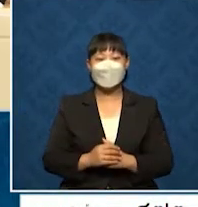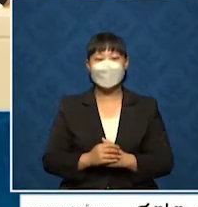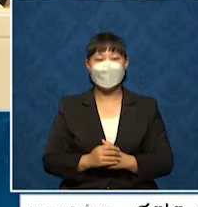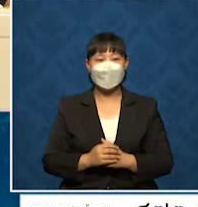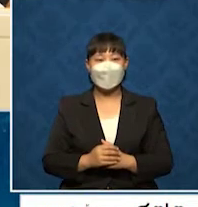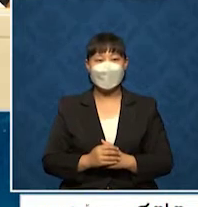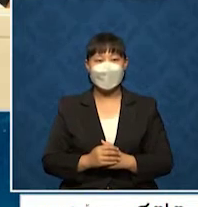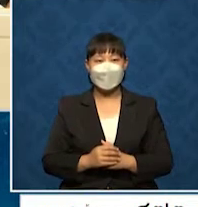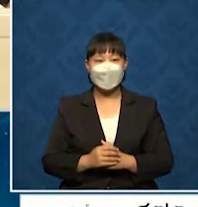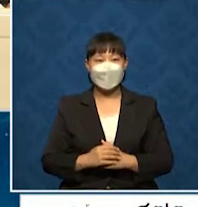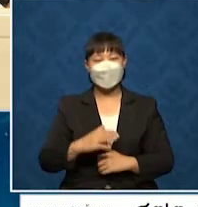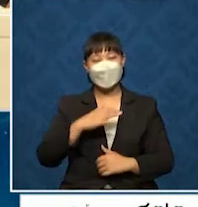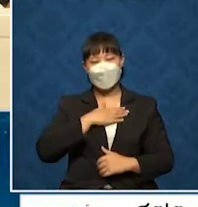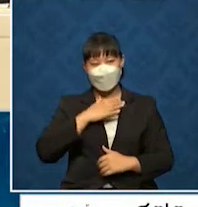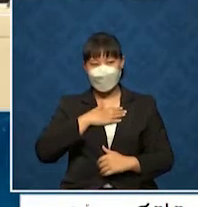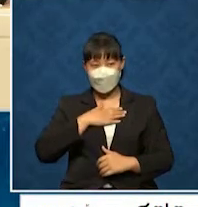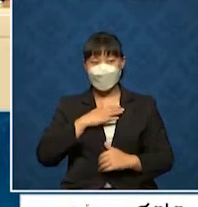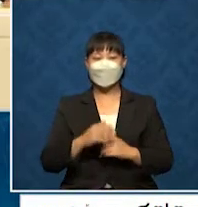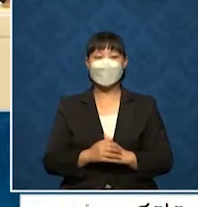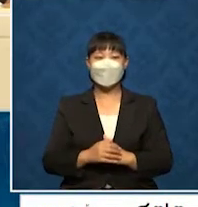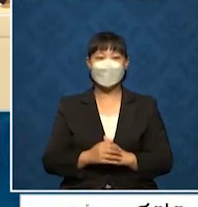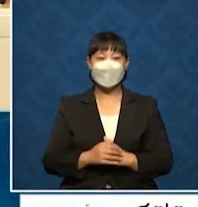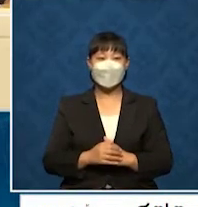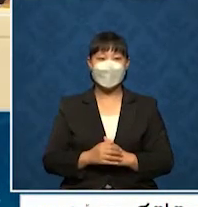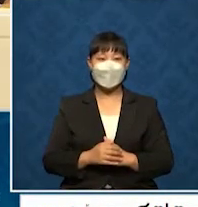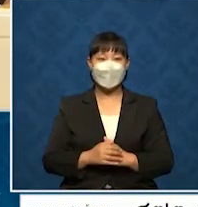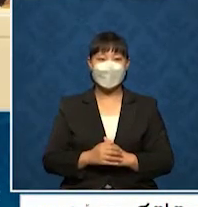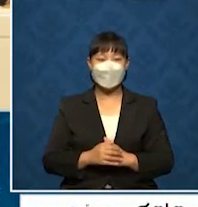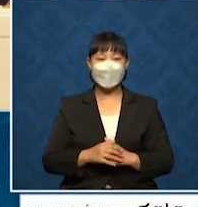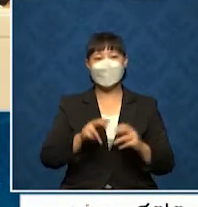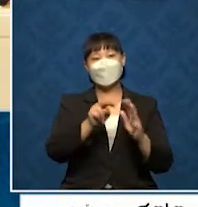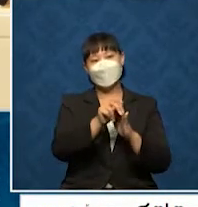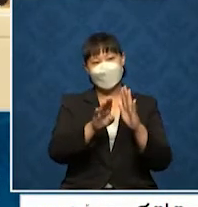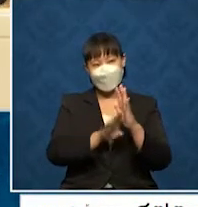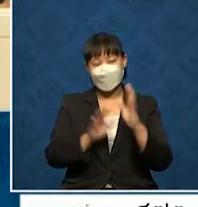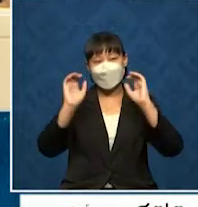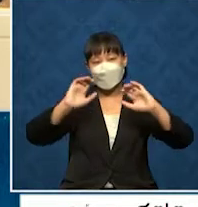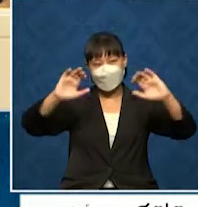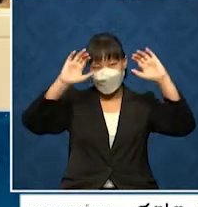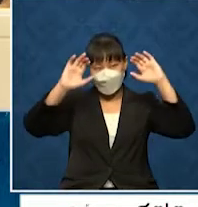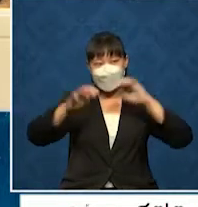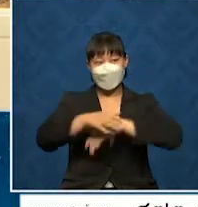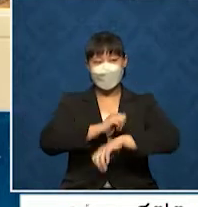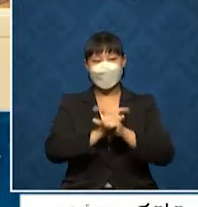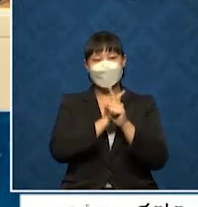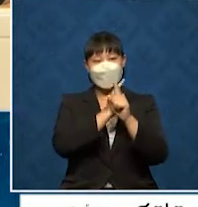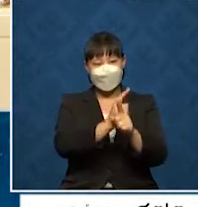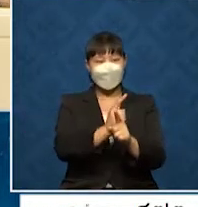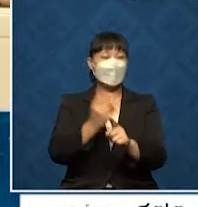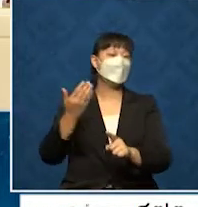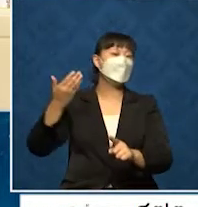ราก็ได้ดำเนินการตามแนวนโยบายของรัฐบาลในขณะนั้นก่อนหน้